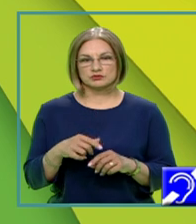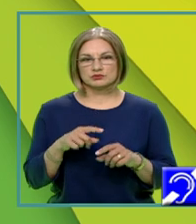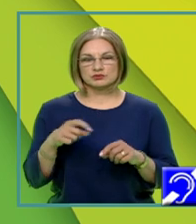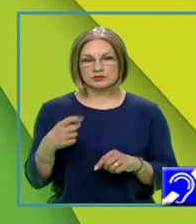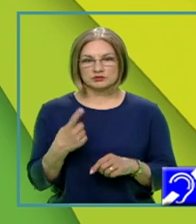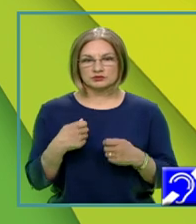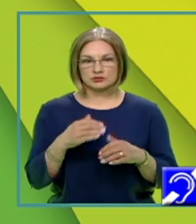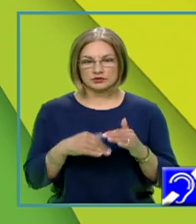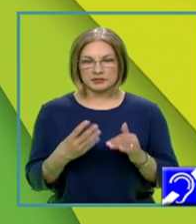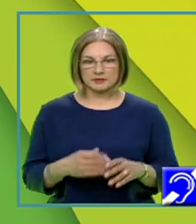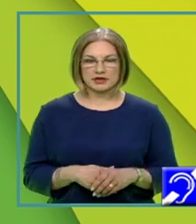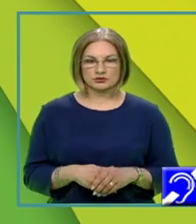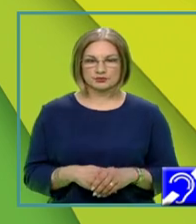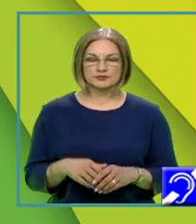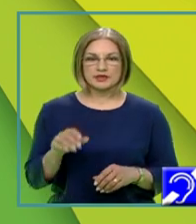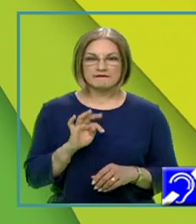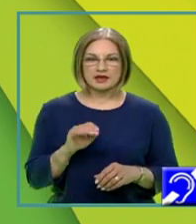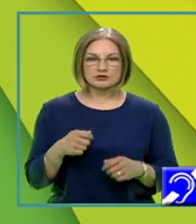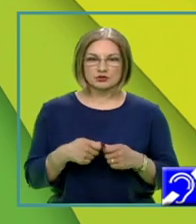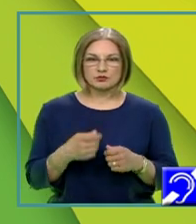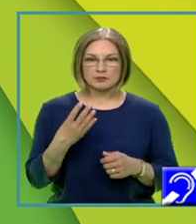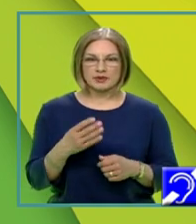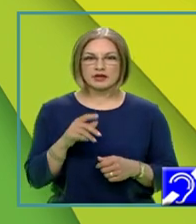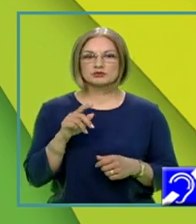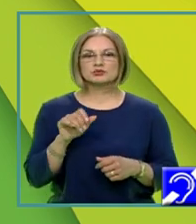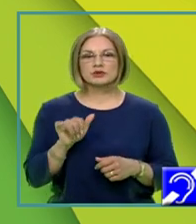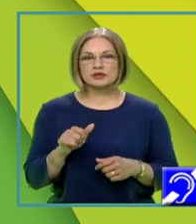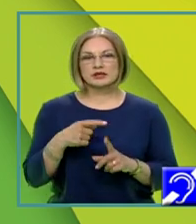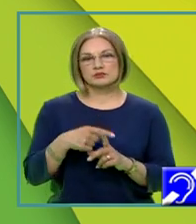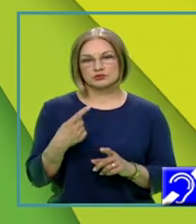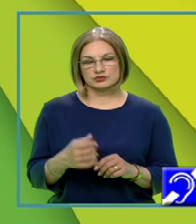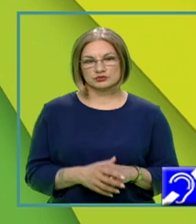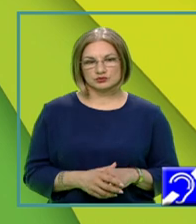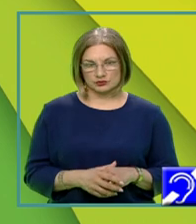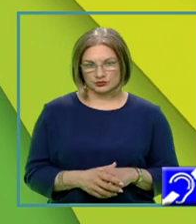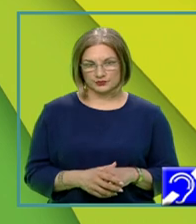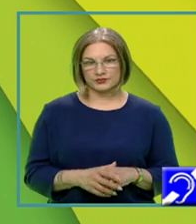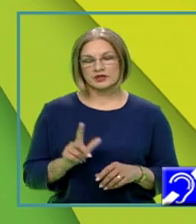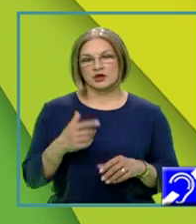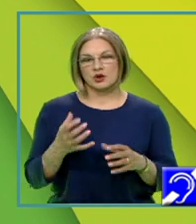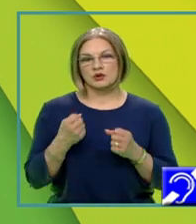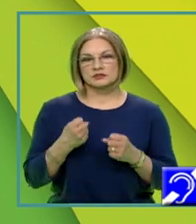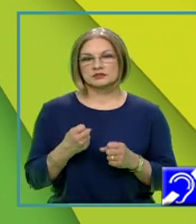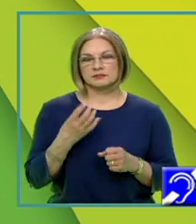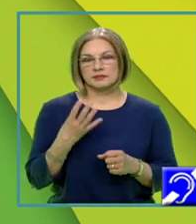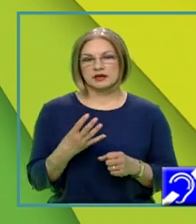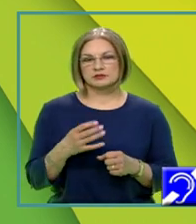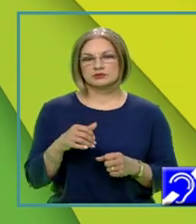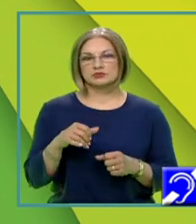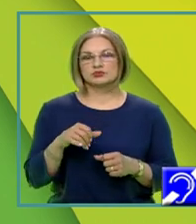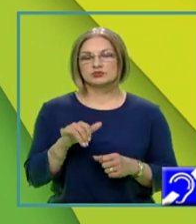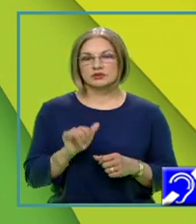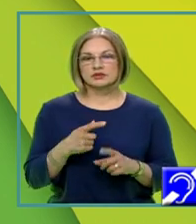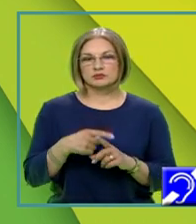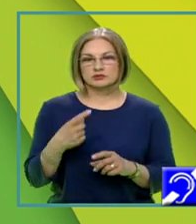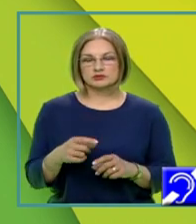supra 4 fonda factor comun 4 x y plus unu din acest termen și vom obține 4 x y plus 1 pe lângă